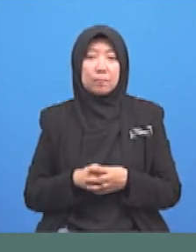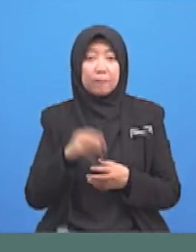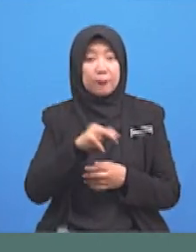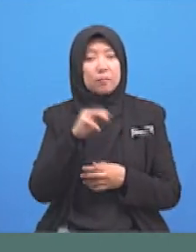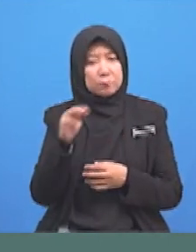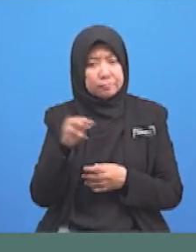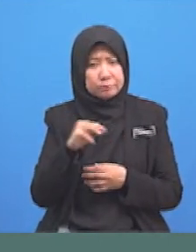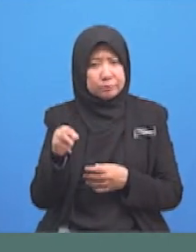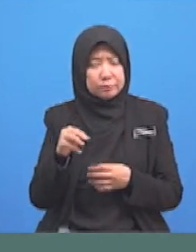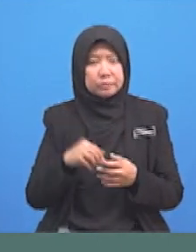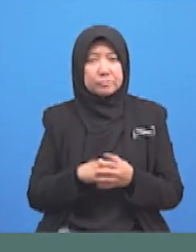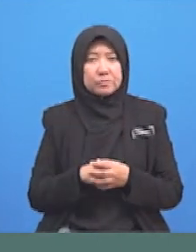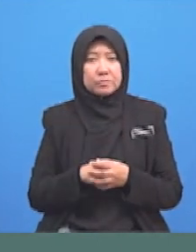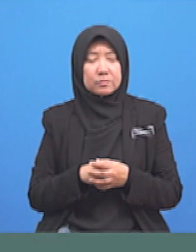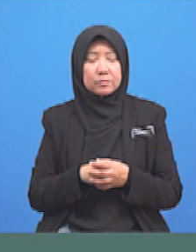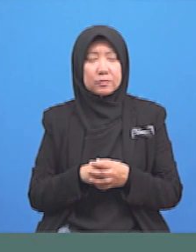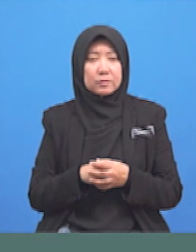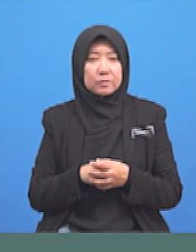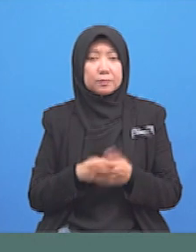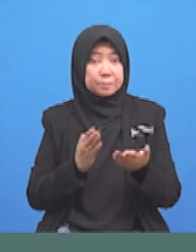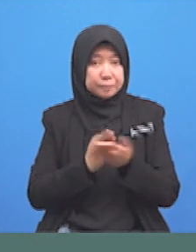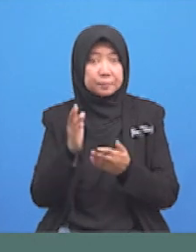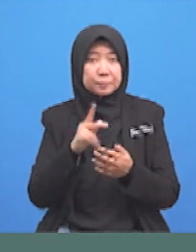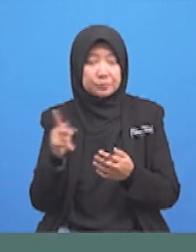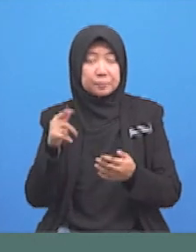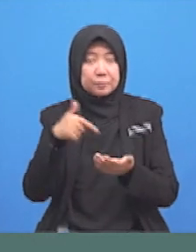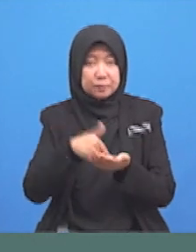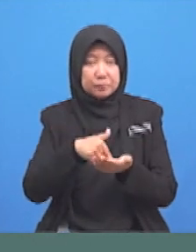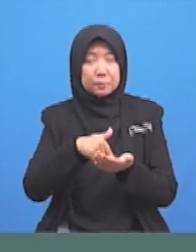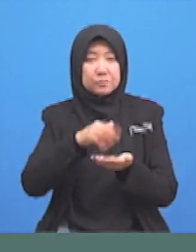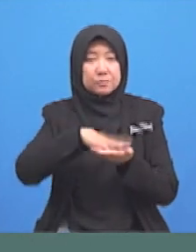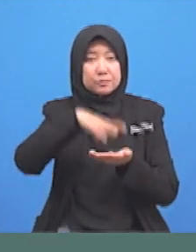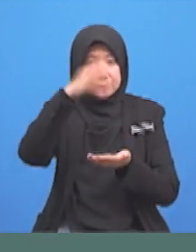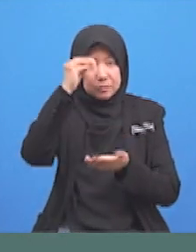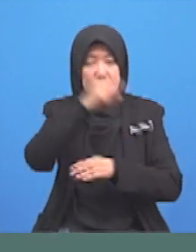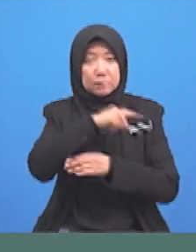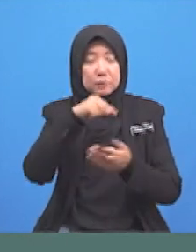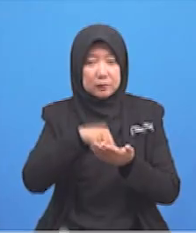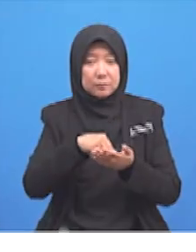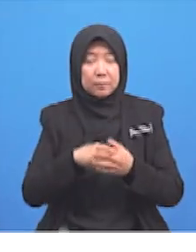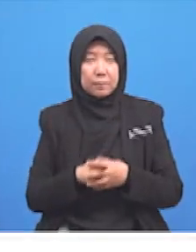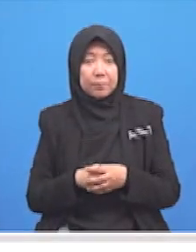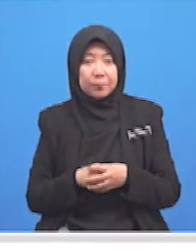Murid-murid, mari kita teruskan lagi pembelajaran kita pada hari ini.